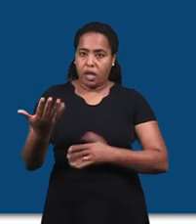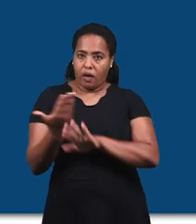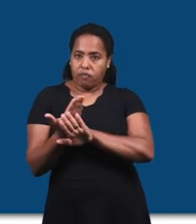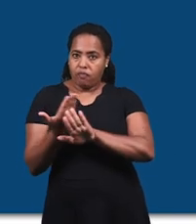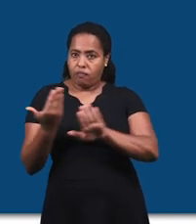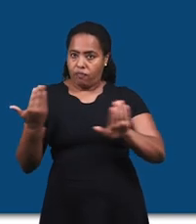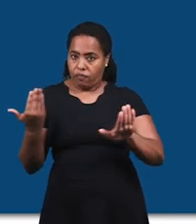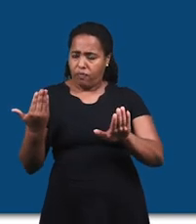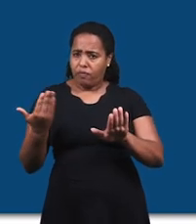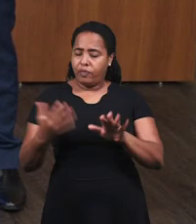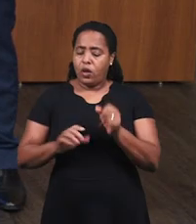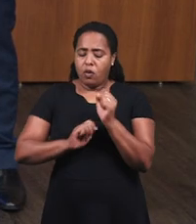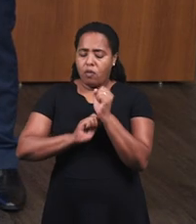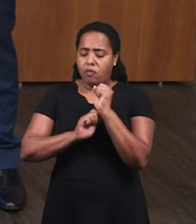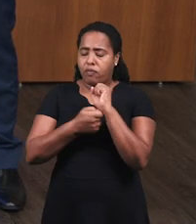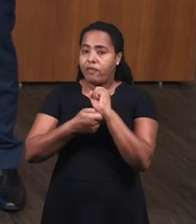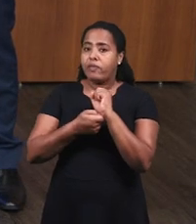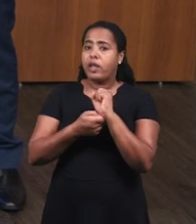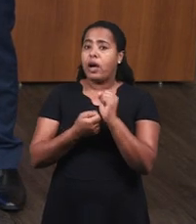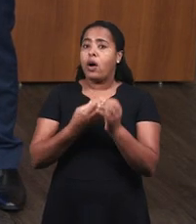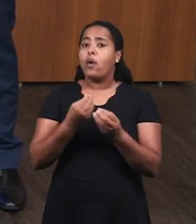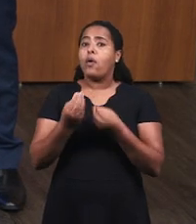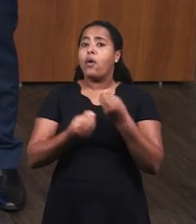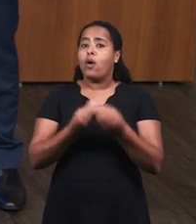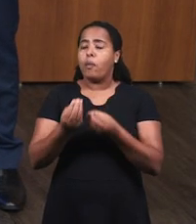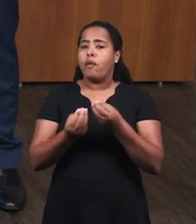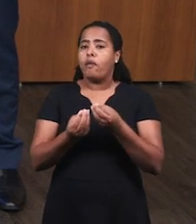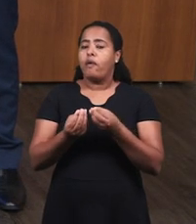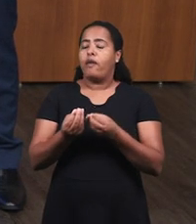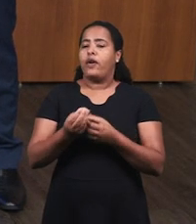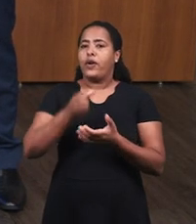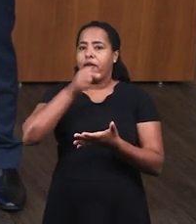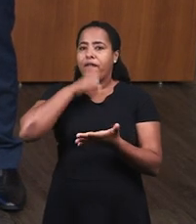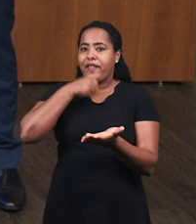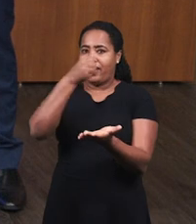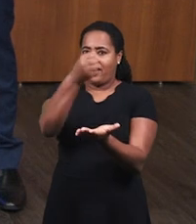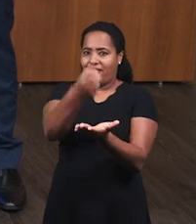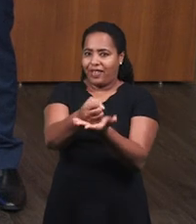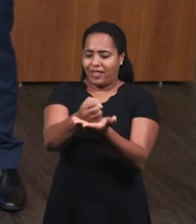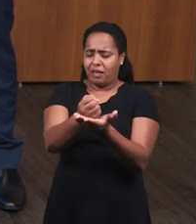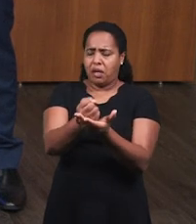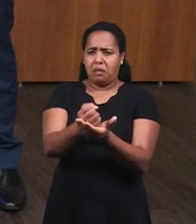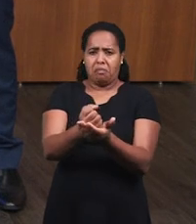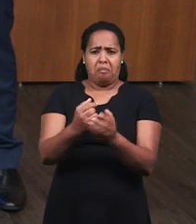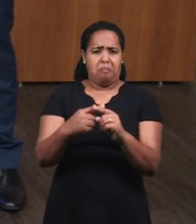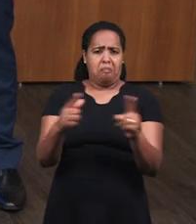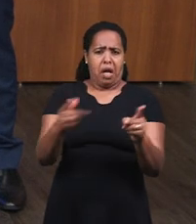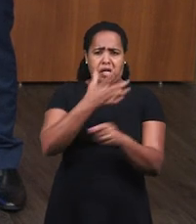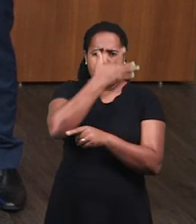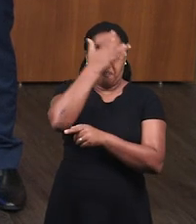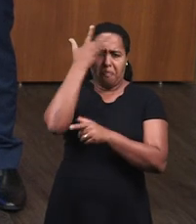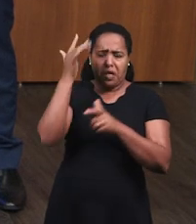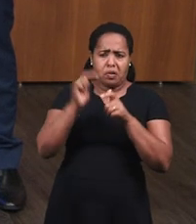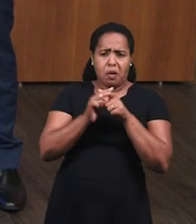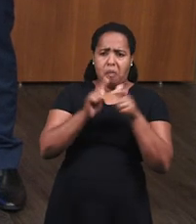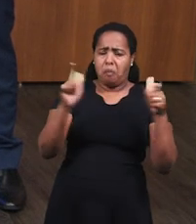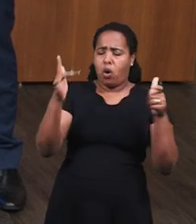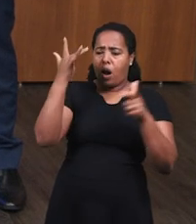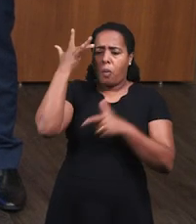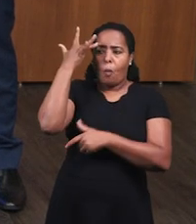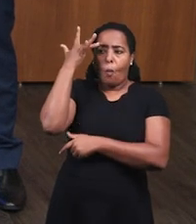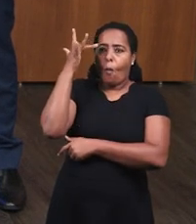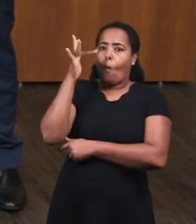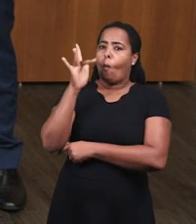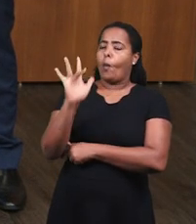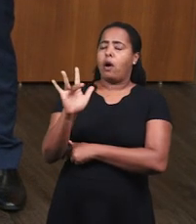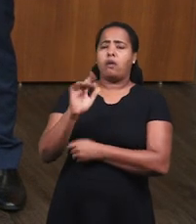Эта тайна, она присутствует и в Ветхом Завете. Но многие еще не поняли